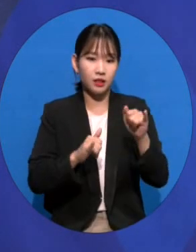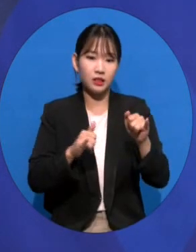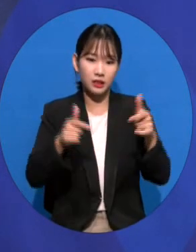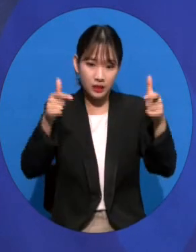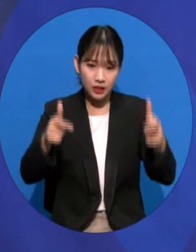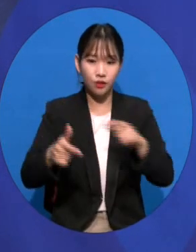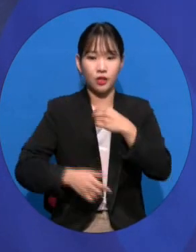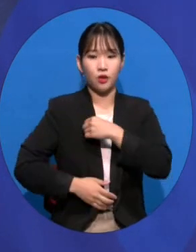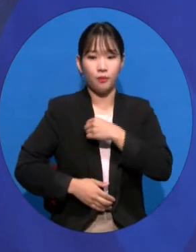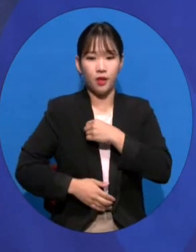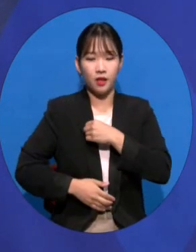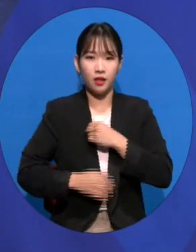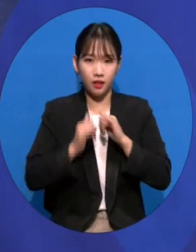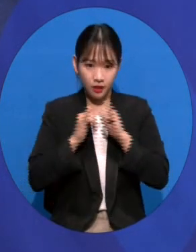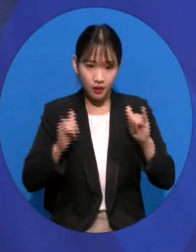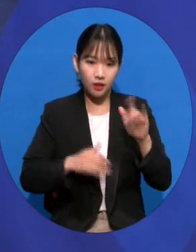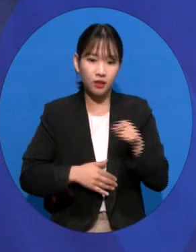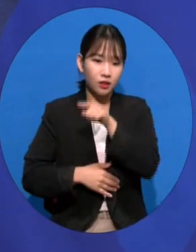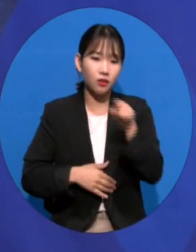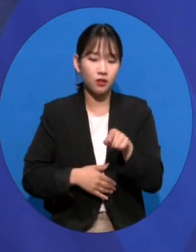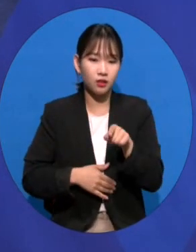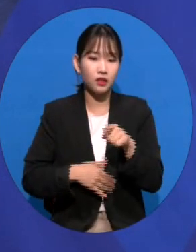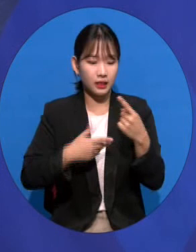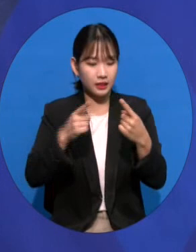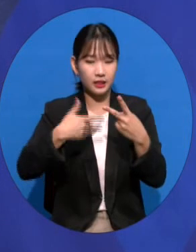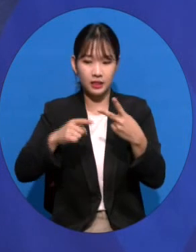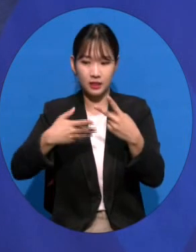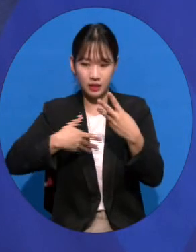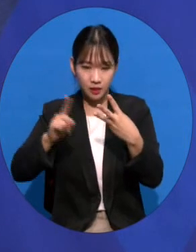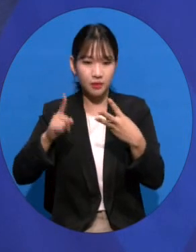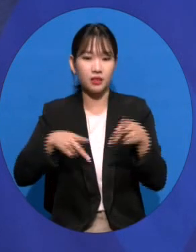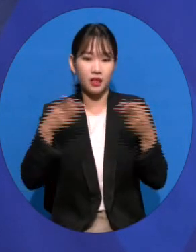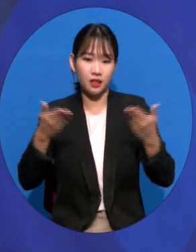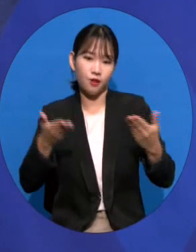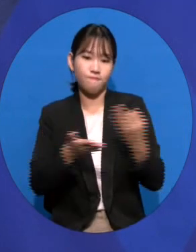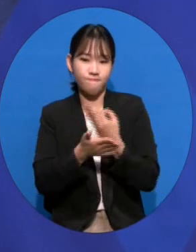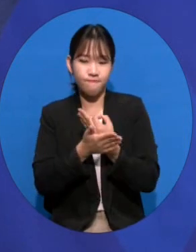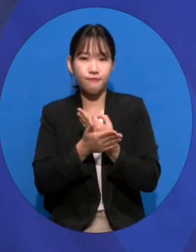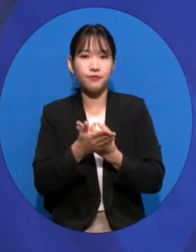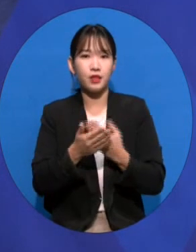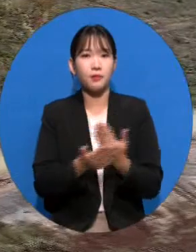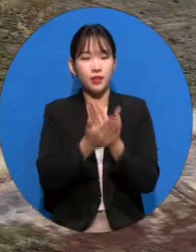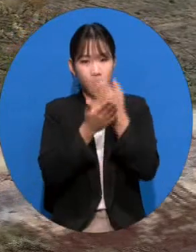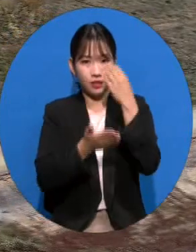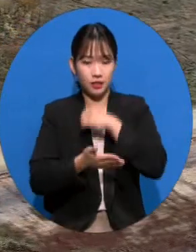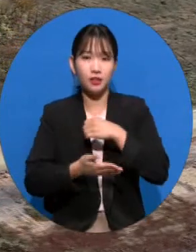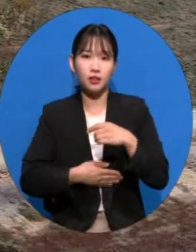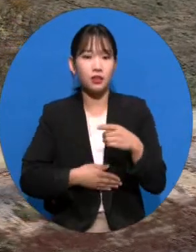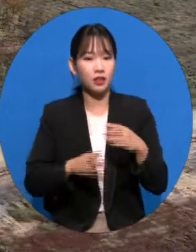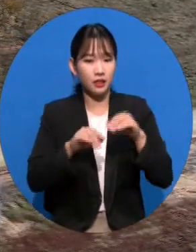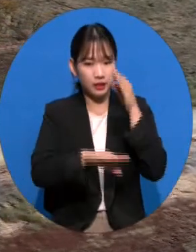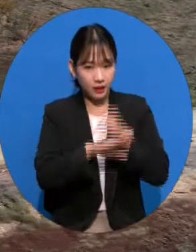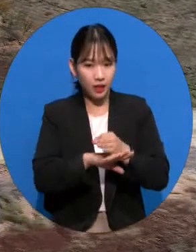테마의 그 조합원이 돼서 여기서 거기 1차, 2차, 3차 산업을 하시면서 부가가치를 높이고 토지